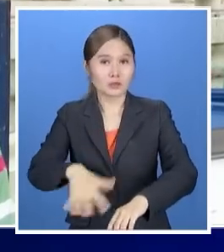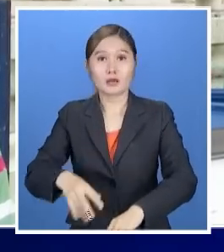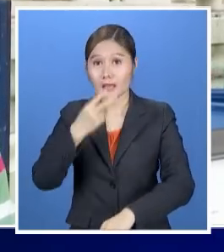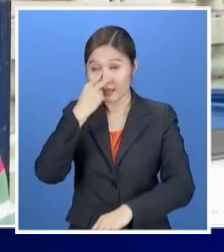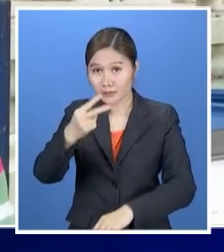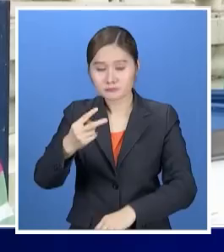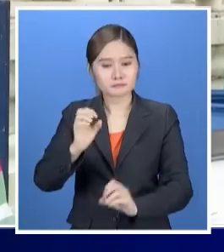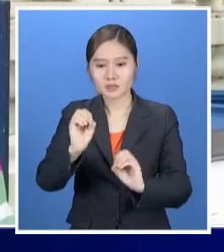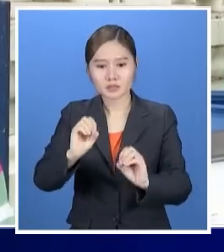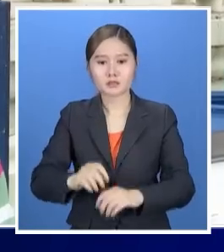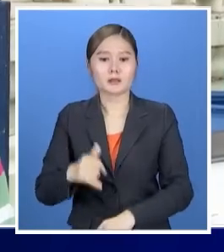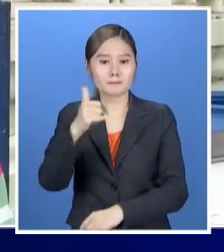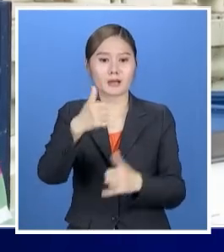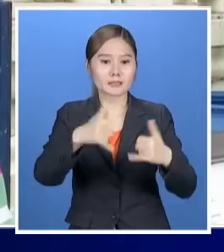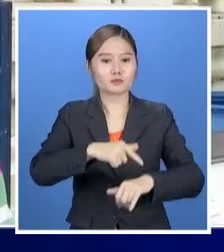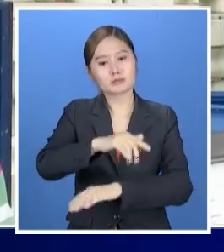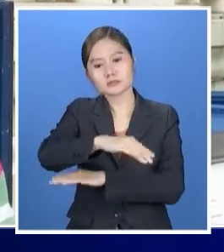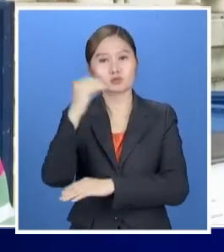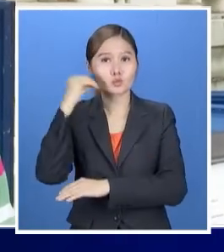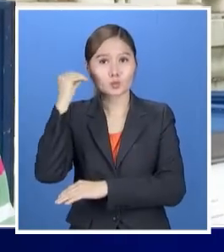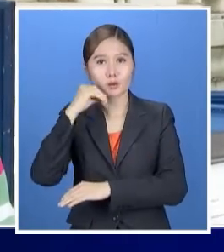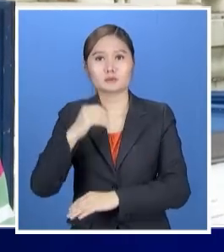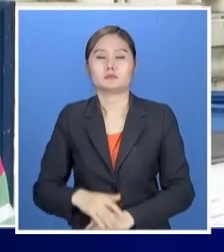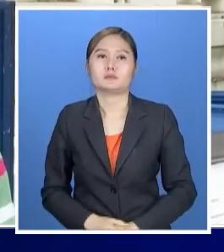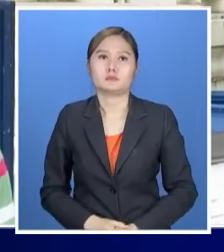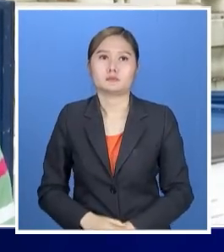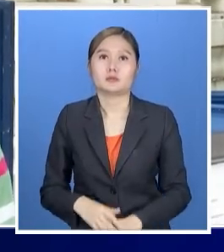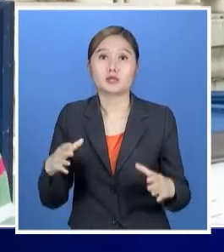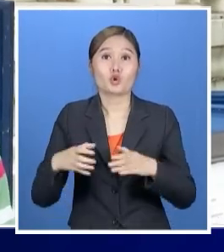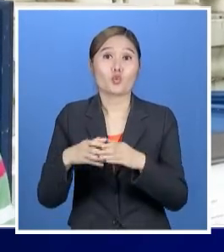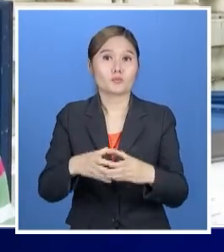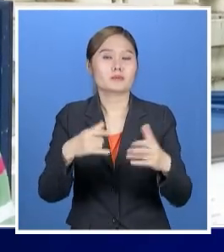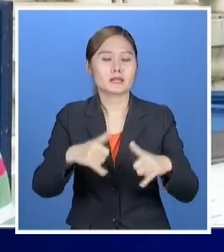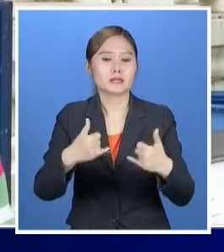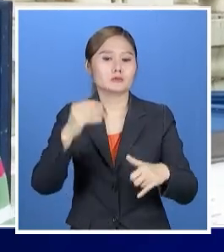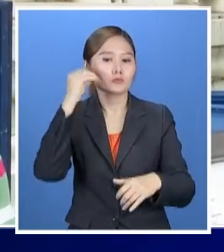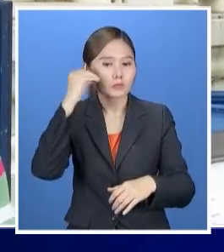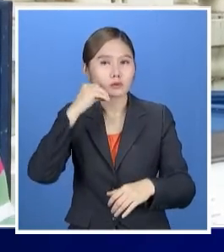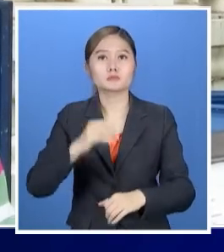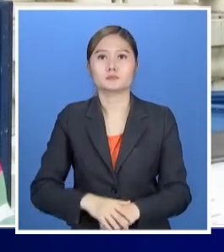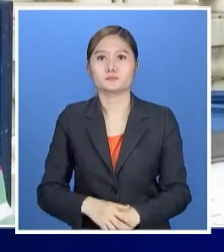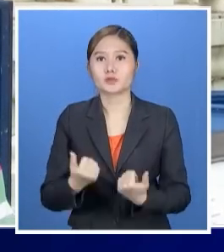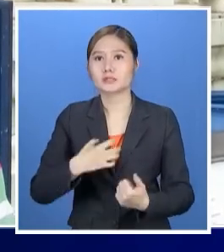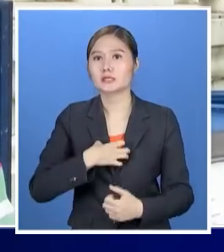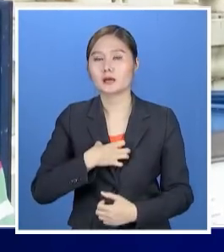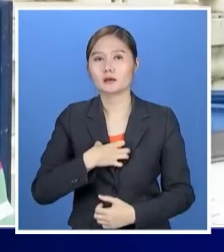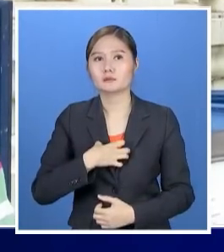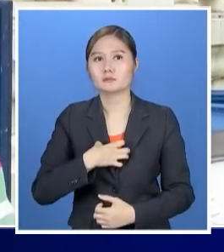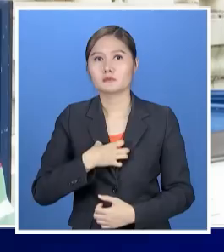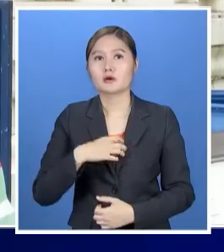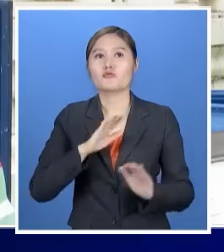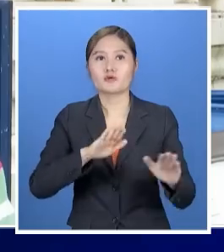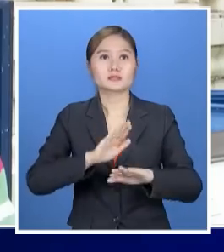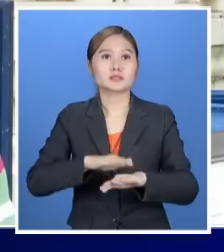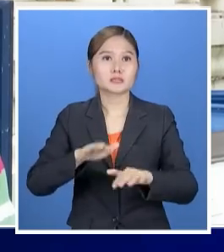หมเคยเห็น ไม่เคยเขามาเล่นอยู่แล้วเย็นๆประจำอ่ะ เด็กกลุ่มนี้ใช่ไหมคะ ใช ่ทั้งนี้อยากจะแบบว่าให้ฝ